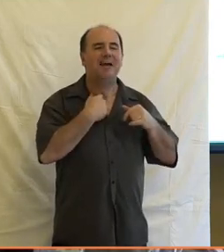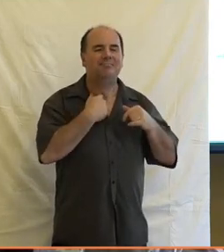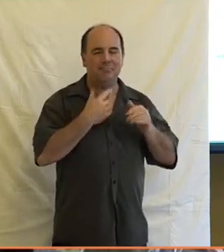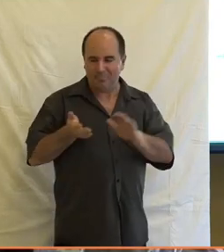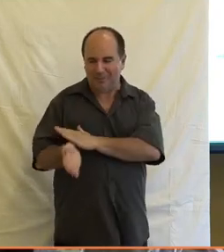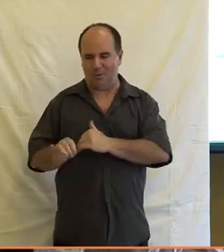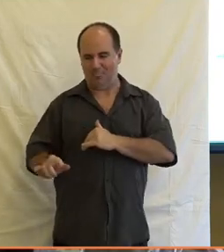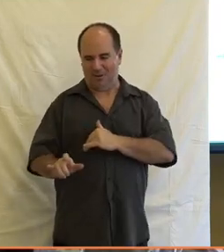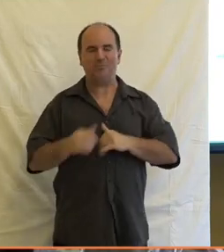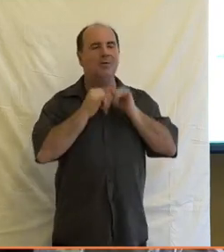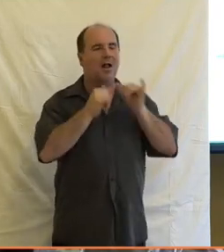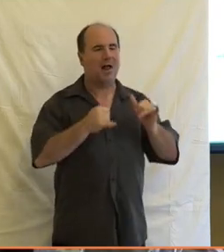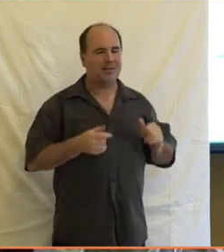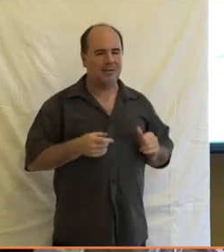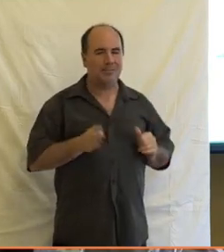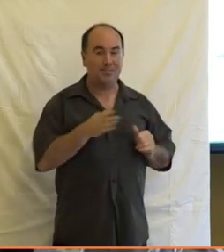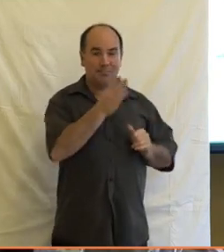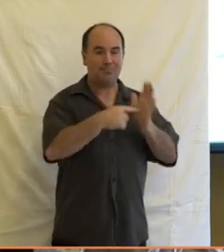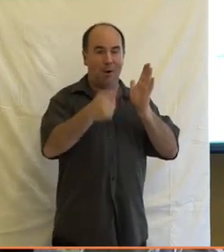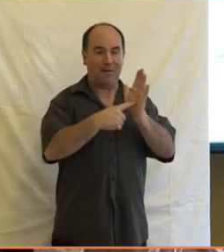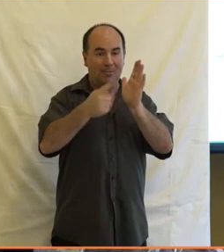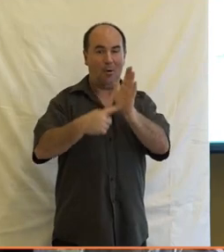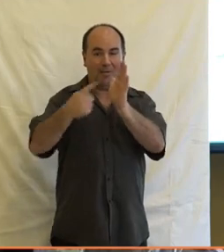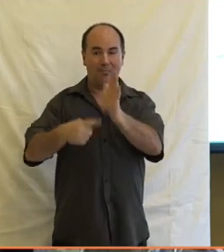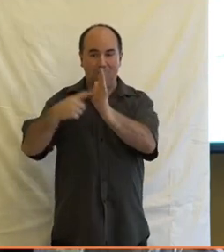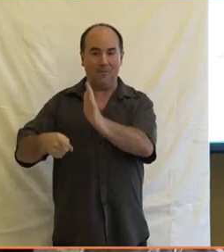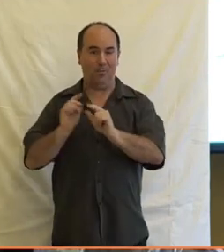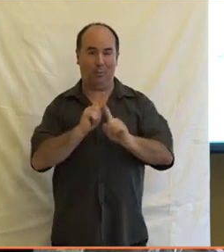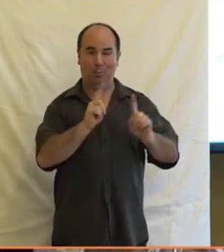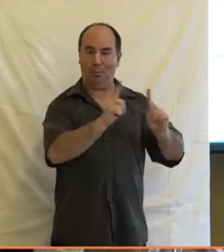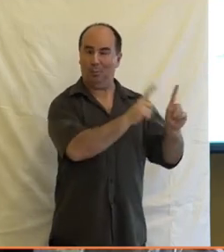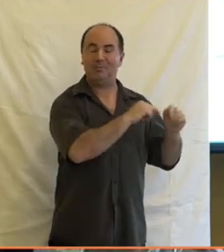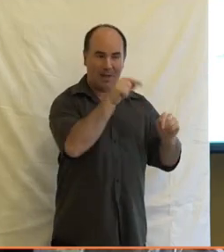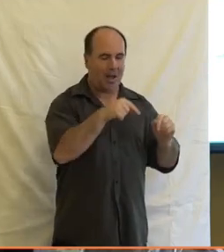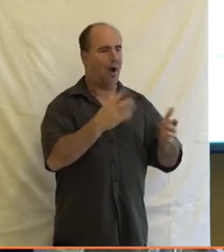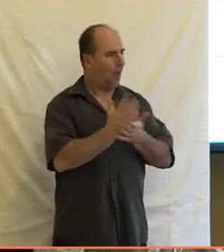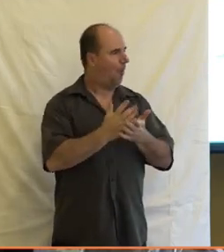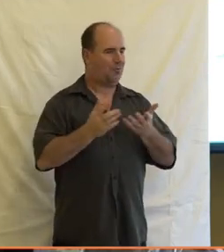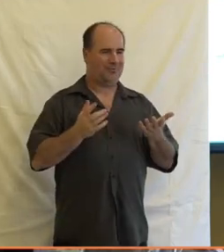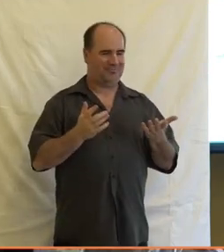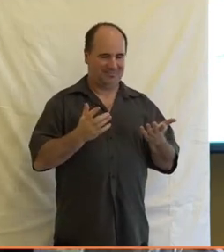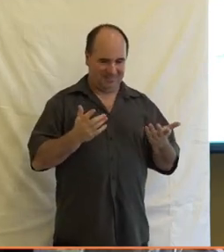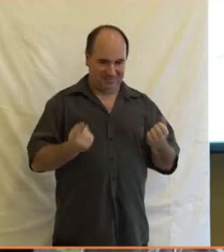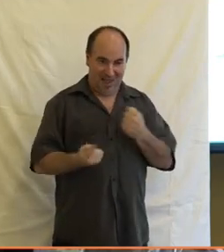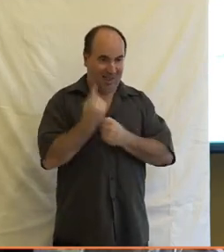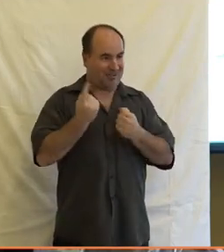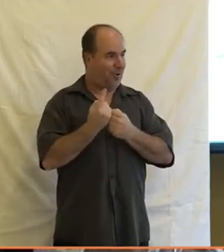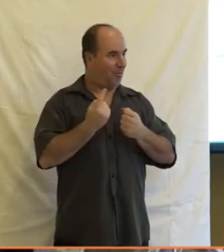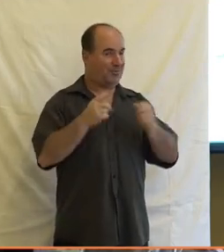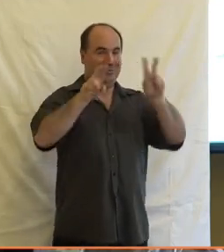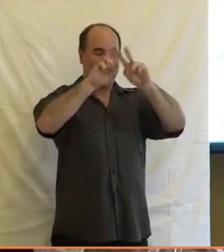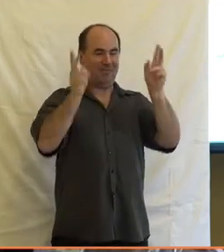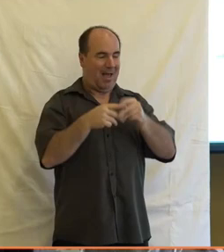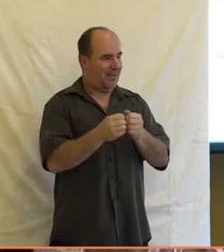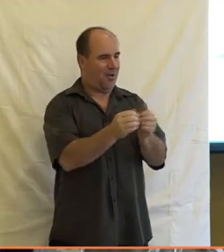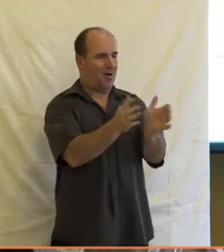to pro mě najednou se mi zpátky otevřel ten uzavřený svět, najednou jsem si dokázala na počítači velmi kostrbatě,